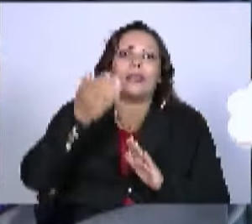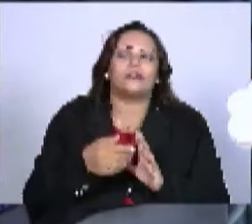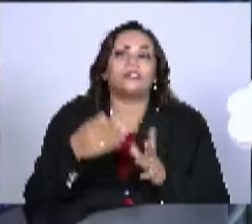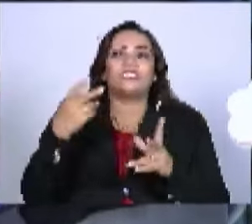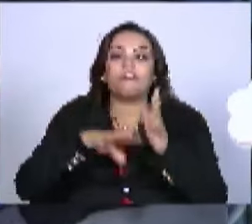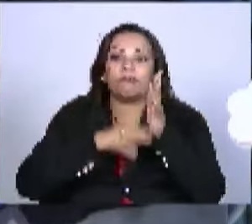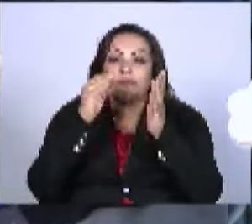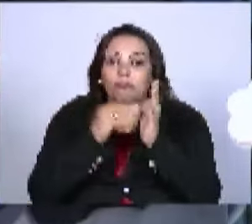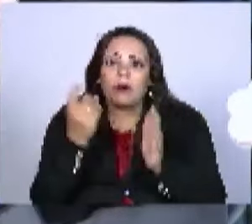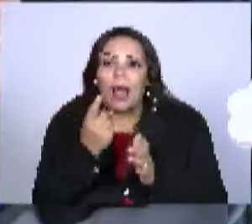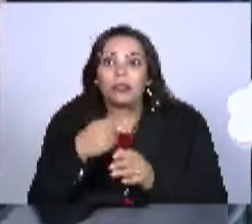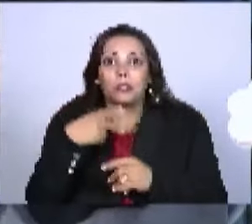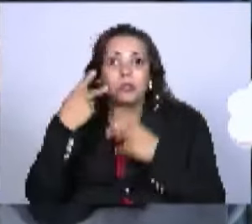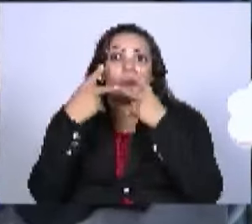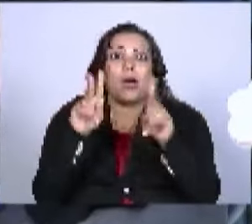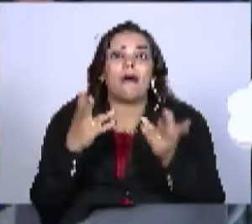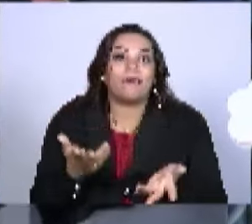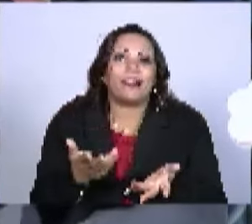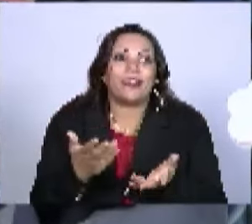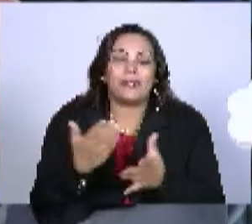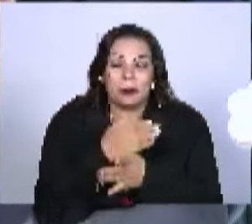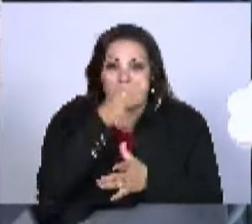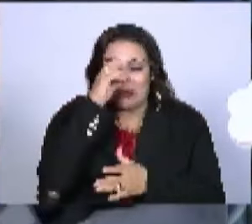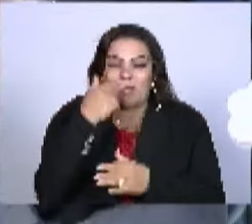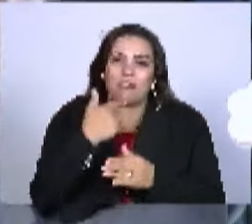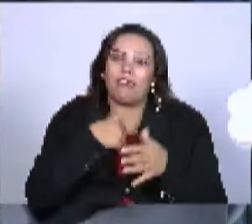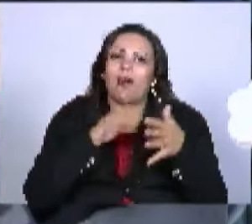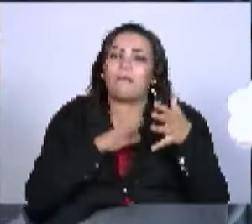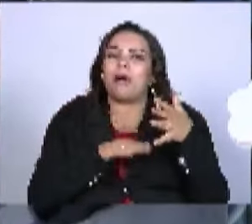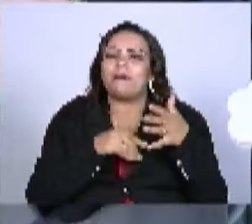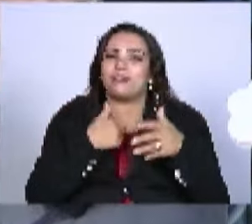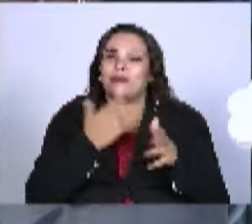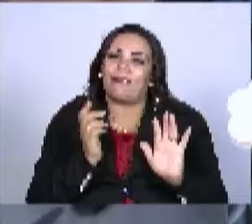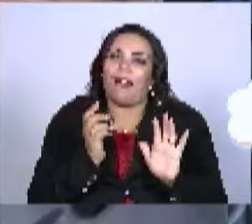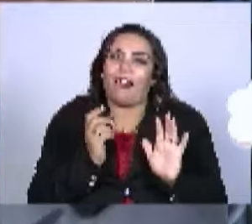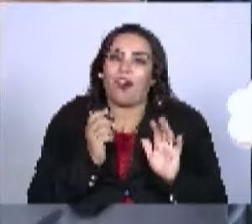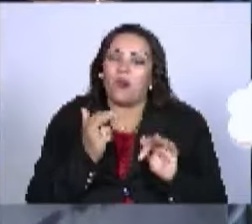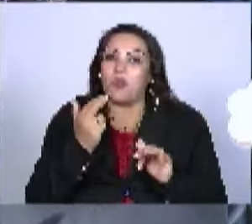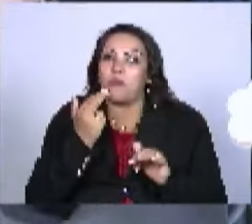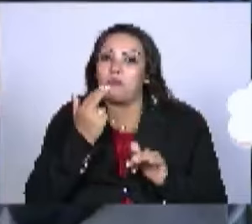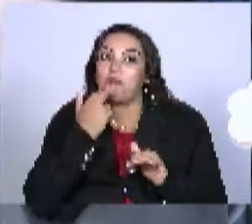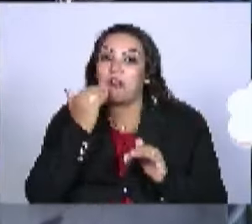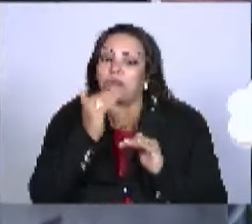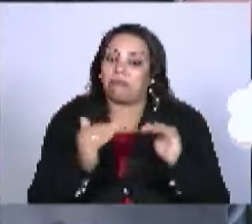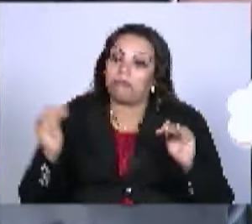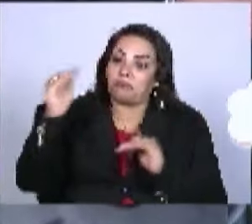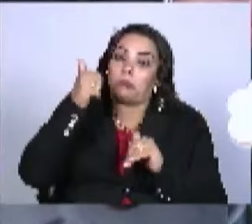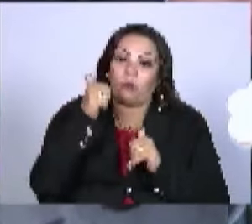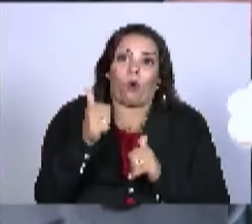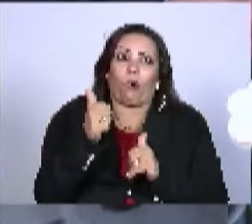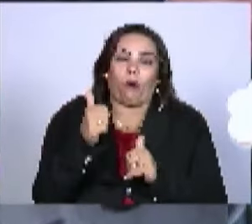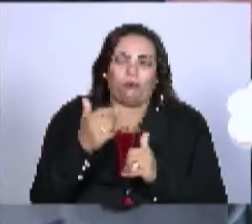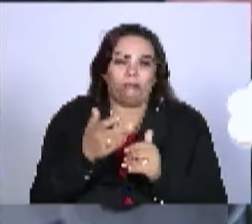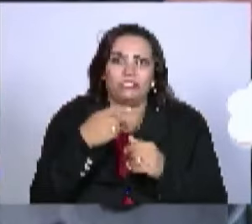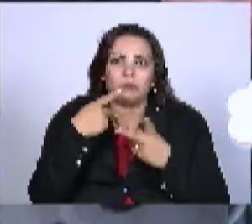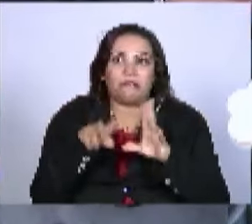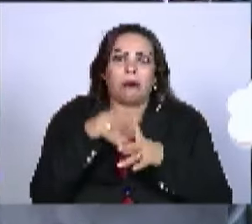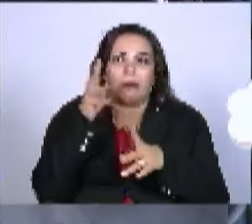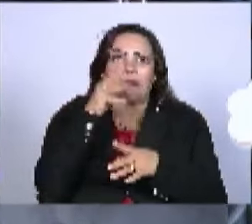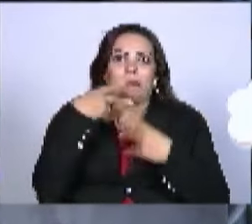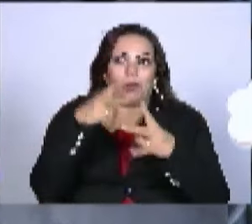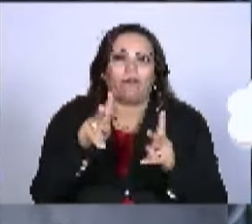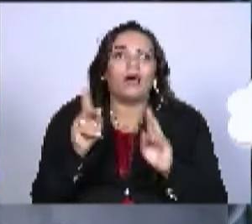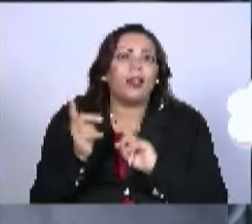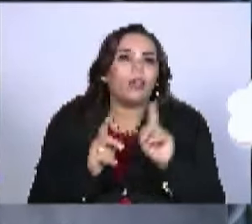هيوافقوا ا يعني انا سعيد قوي بالاهل دول قال لك انه اعلى منهم واعلى من اجواز اخواتها